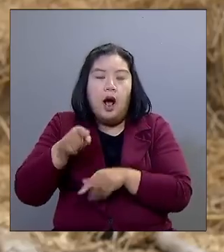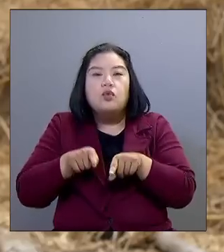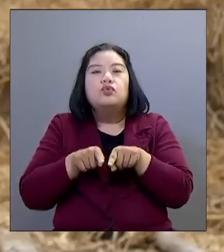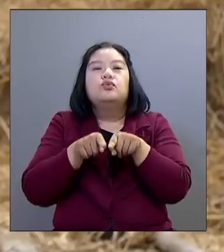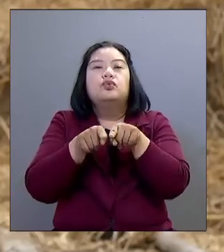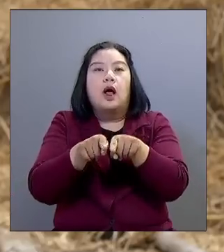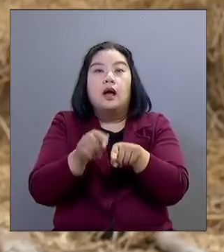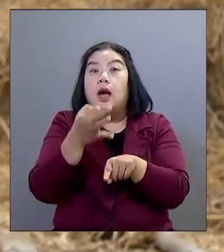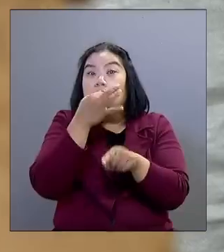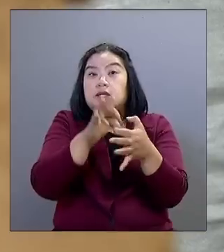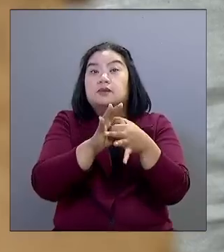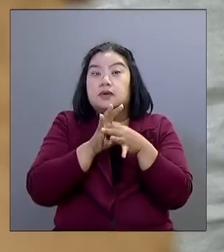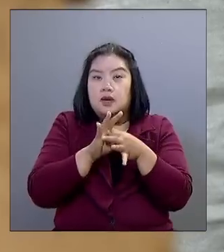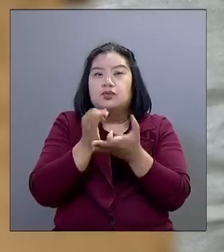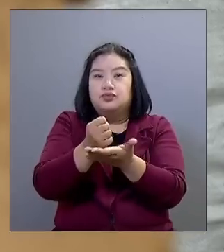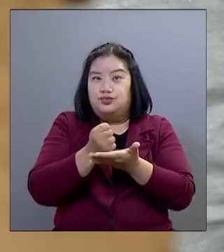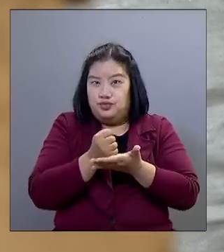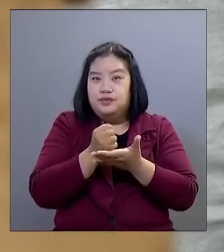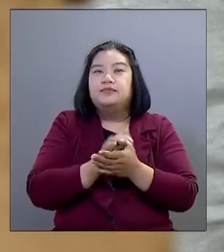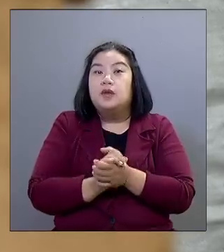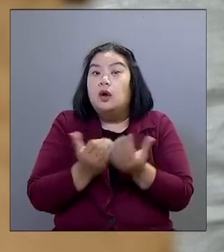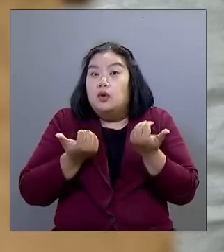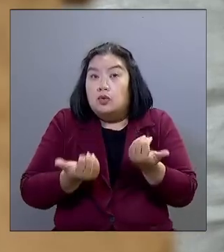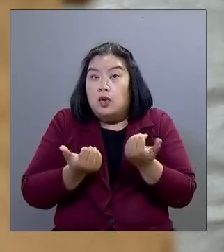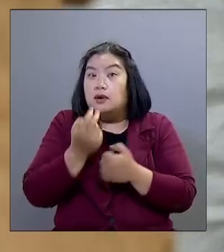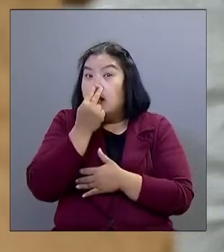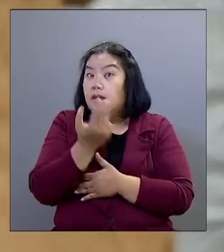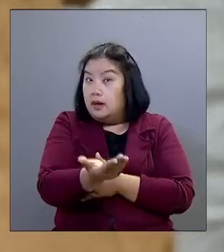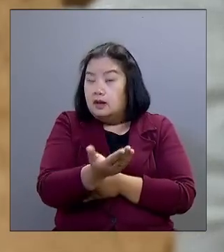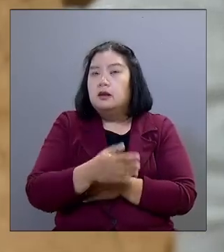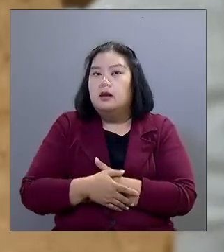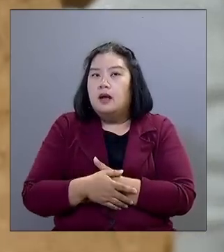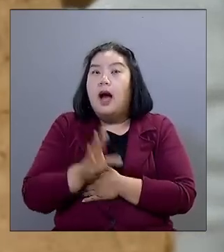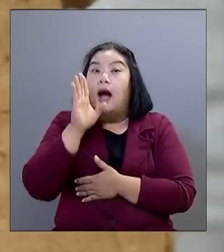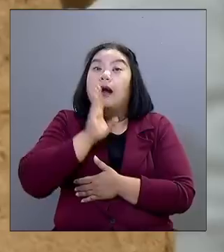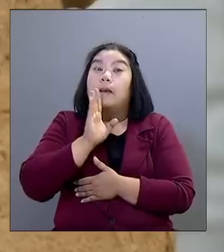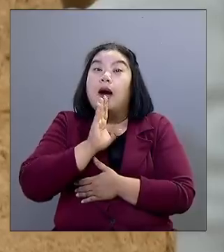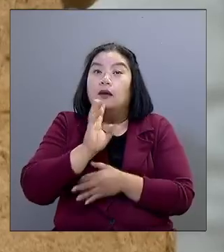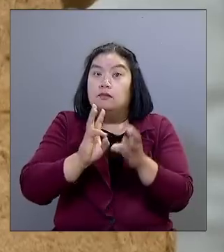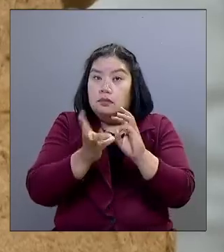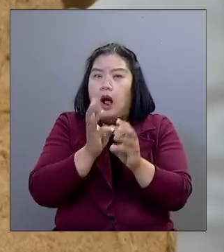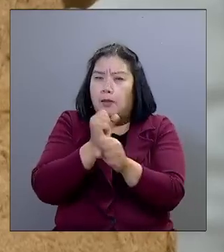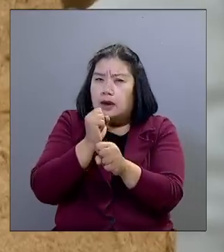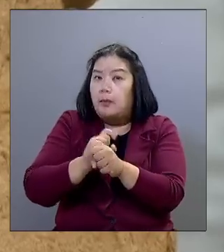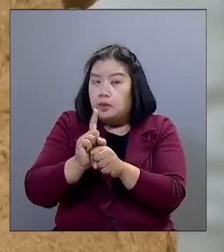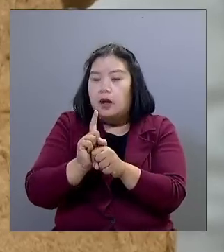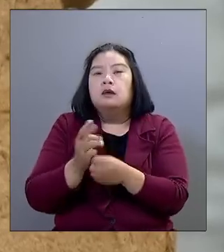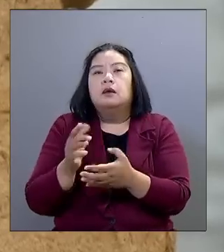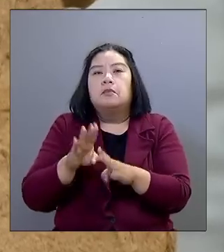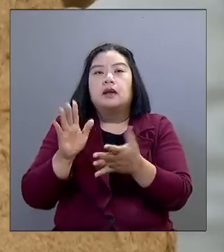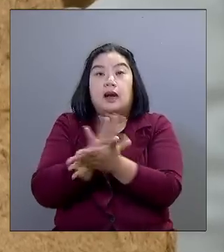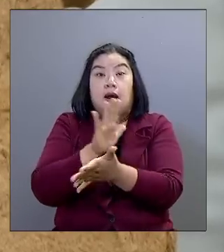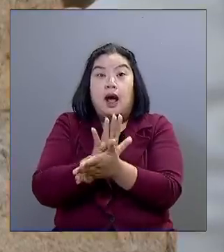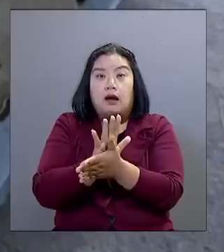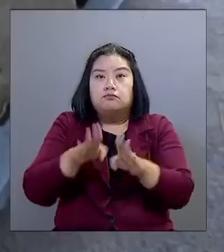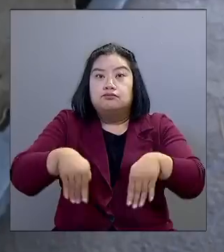พที่ต่อยอดกันได้ค่ะในปัจจุบันนี้เราเริ่มจากนำฟางข้าวมาผลิตเป็นเยื่อกระดาษค่ะซึ่งก่อนหน้านี้ถ้าย้อนกลับ